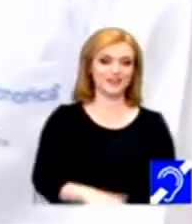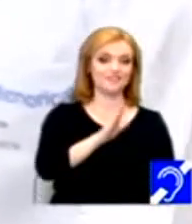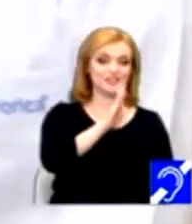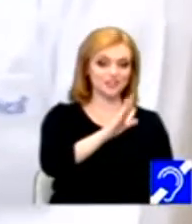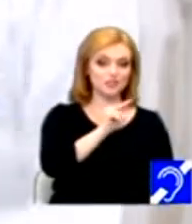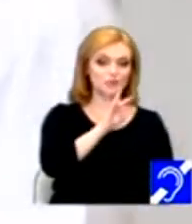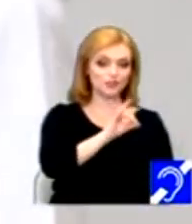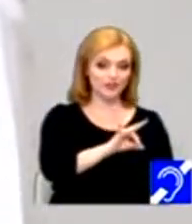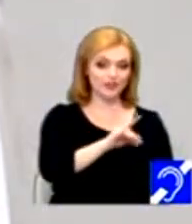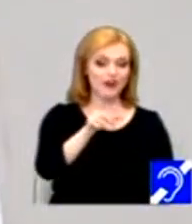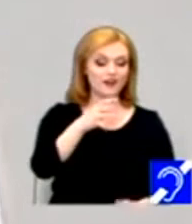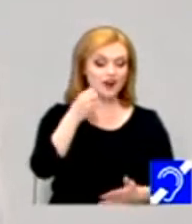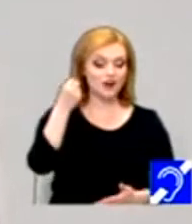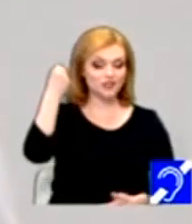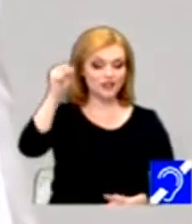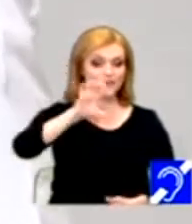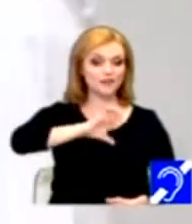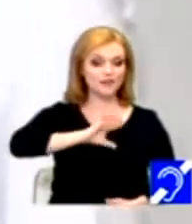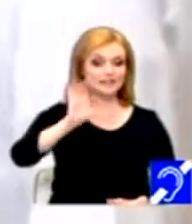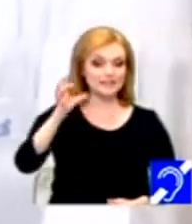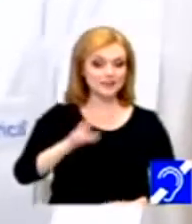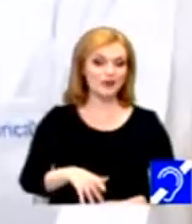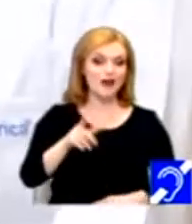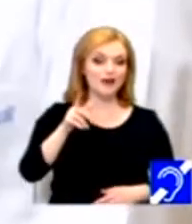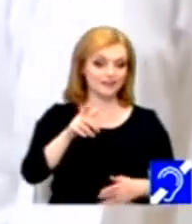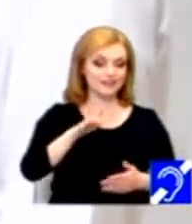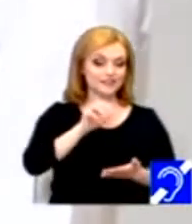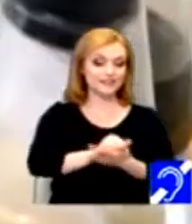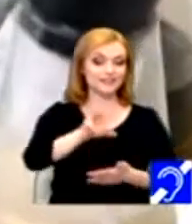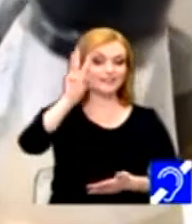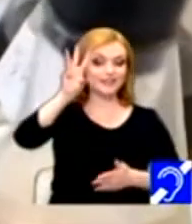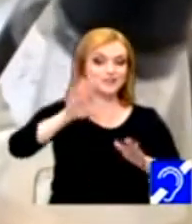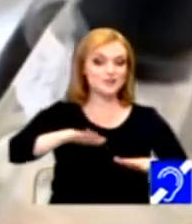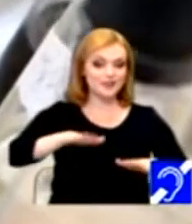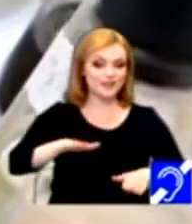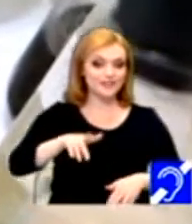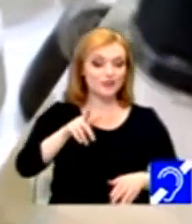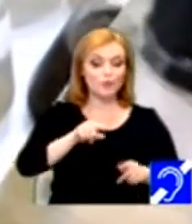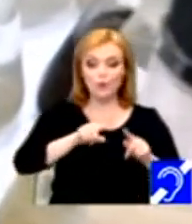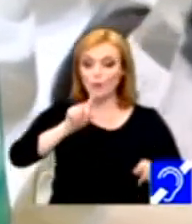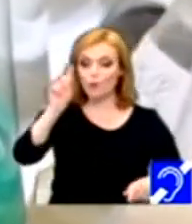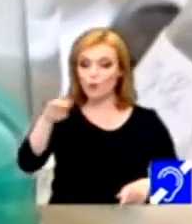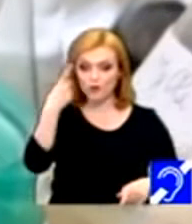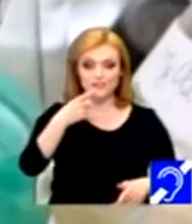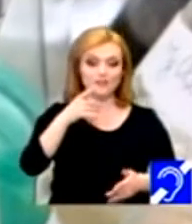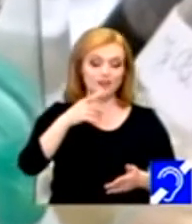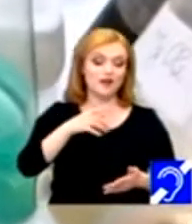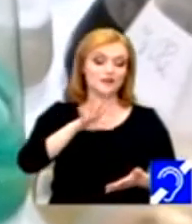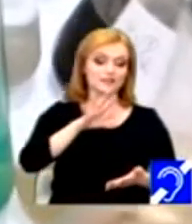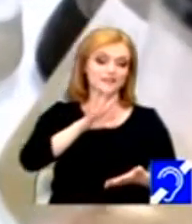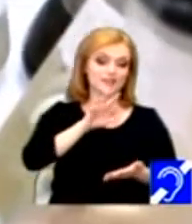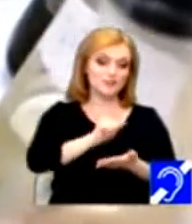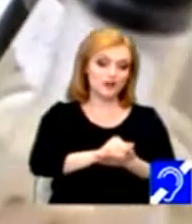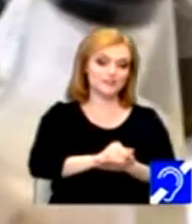Vladimir Cebotaraș a câștigat medalia de bronz. El s-a pregătit un an pentru această prestigioasă olimpiadă de științe și spune că probele au